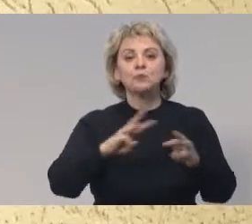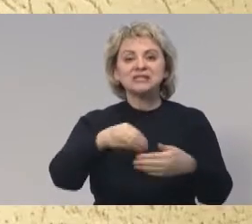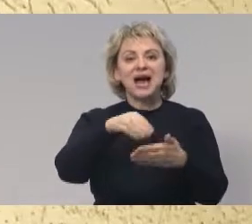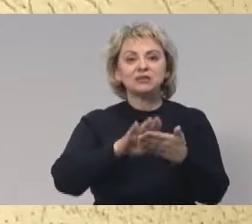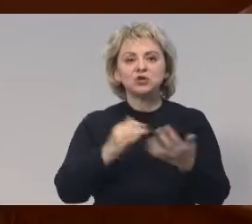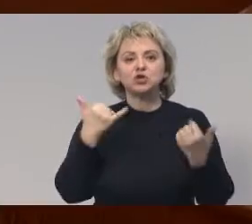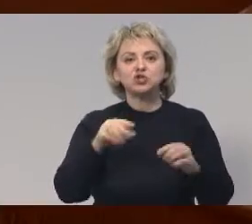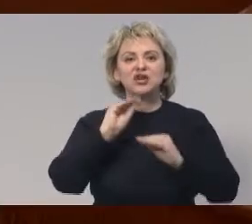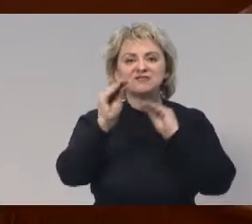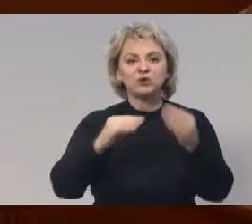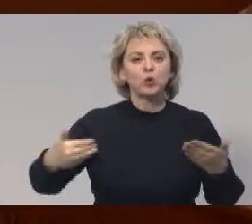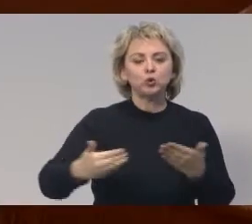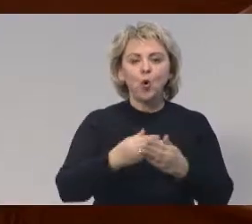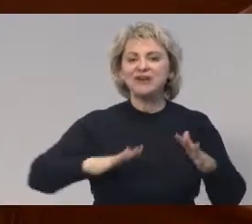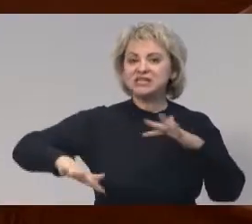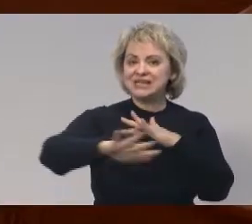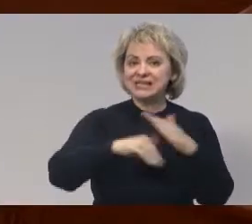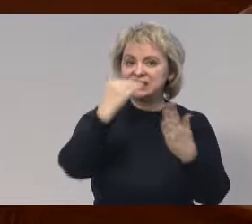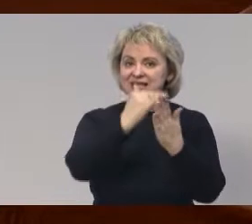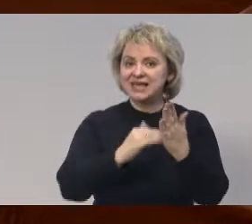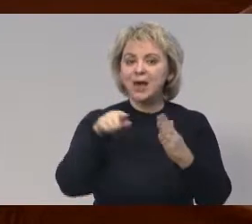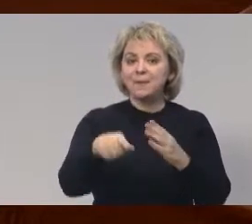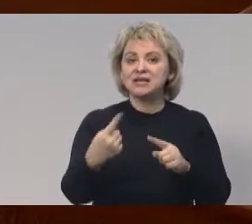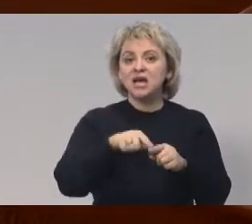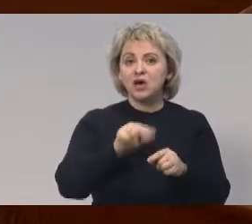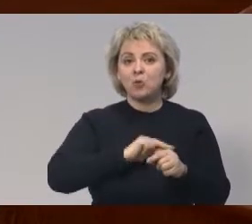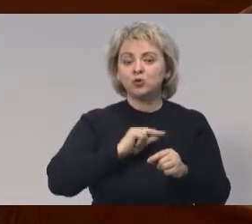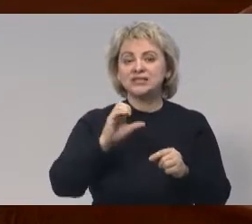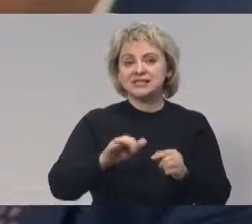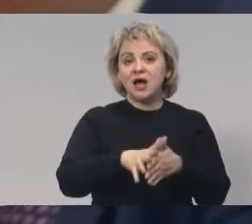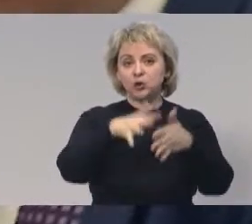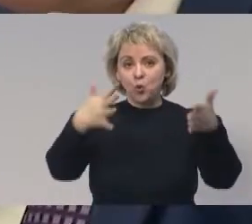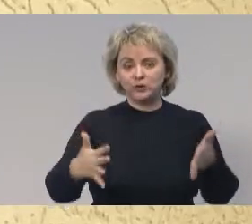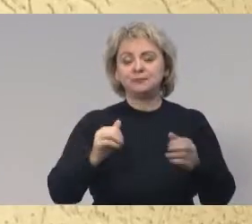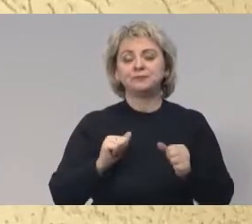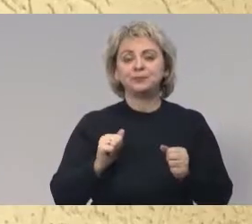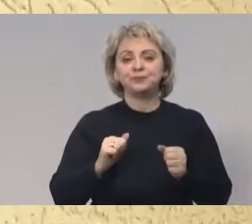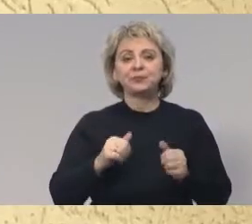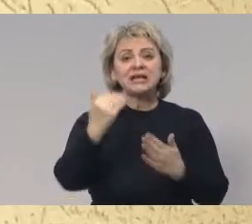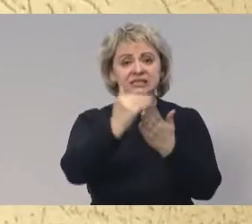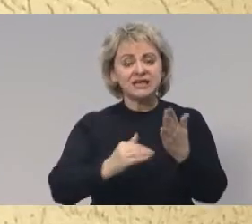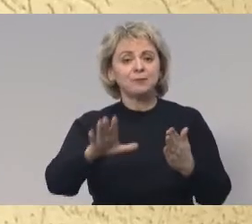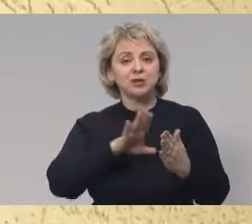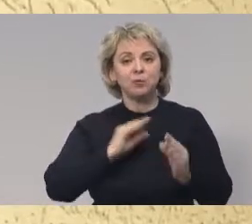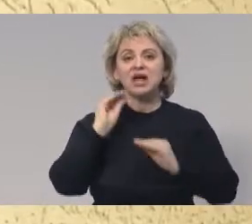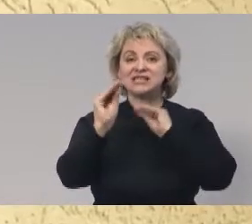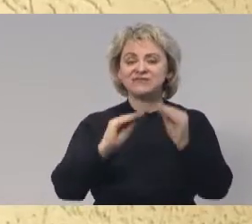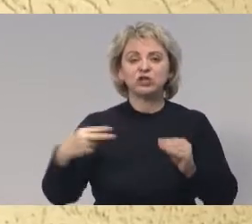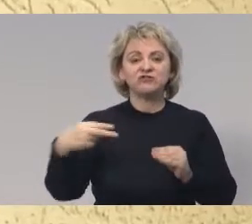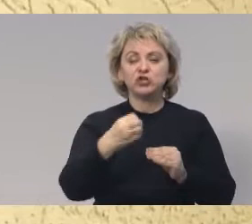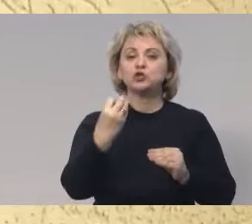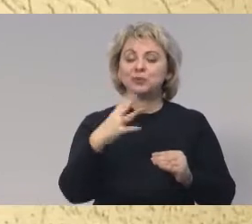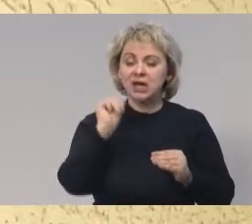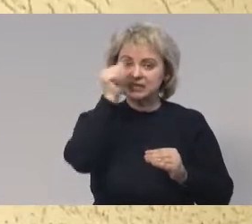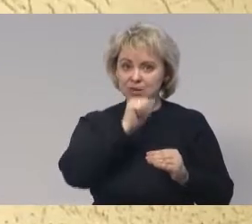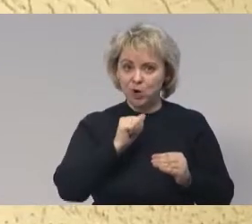отметил, сейчас формируется новая территориальная схема обращения с отходами. Схема была сформирована в